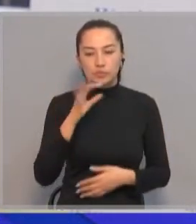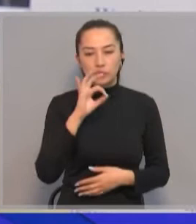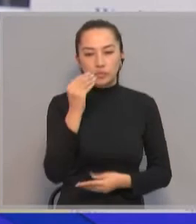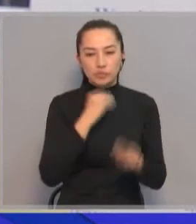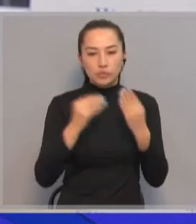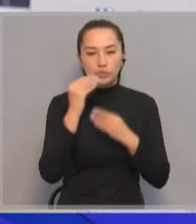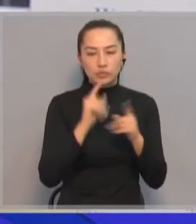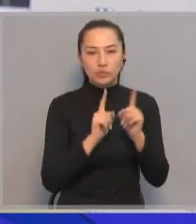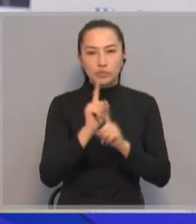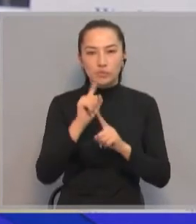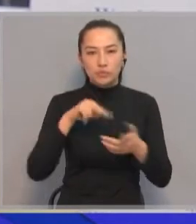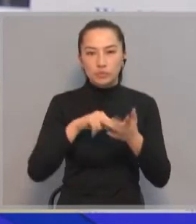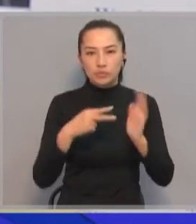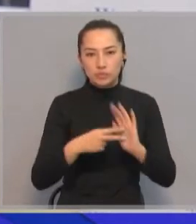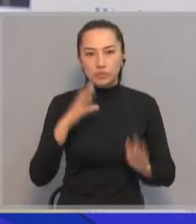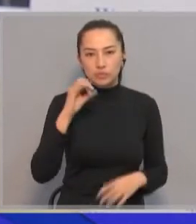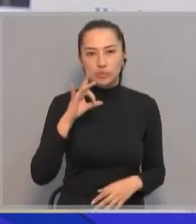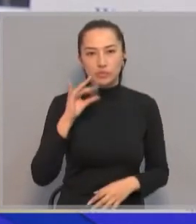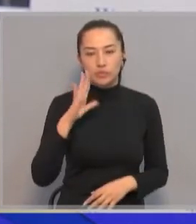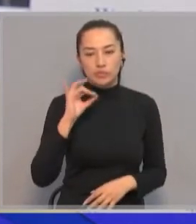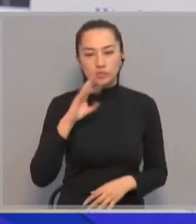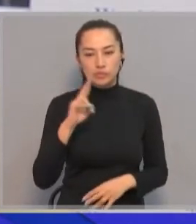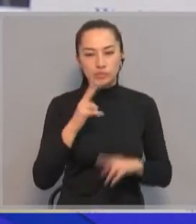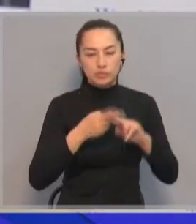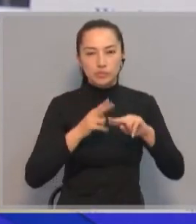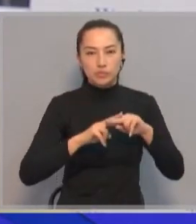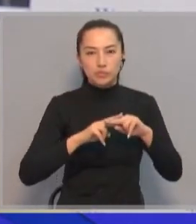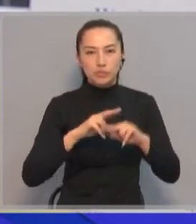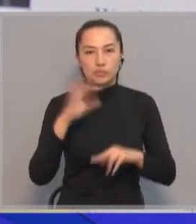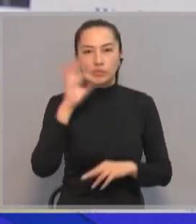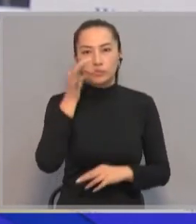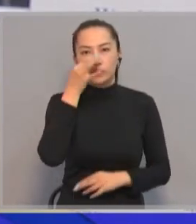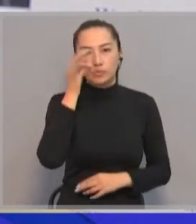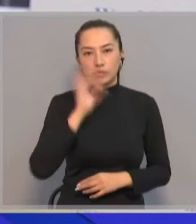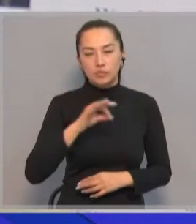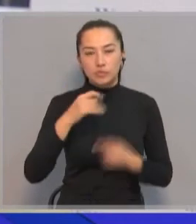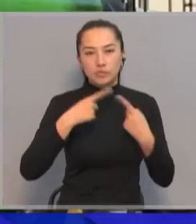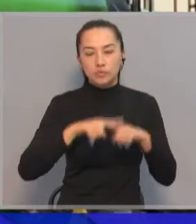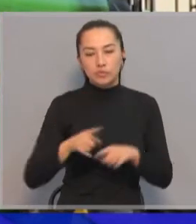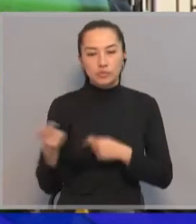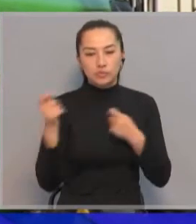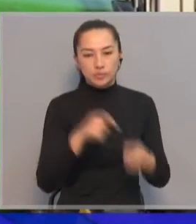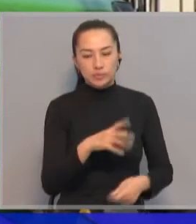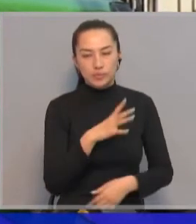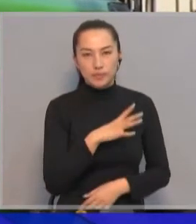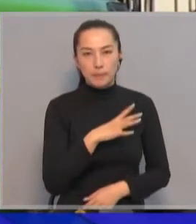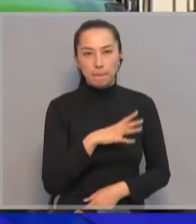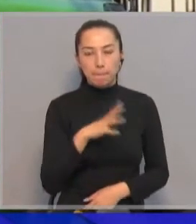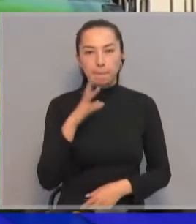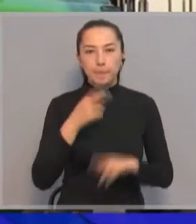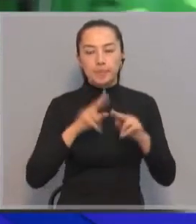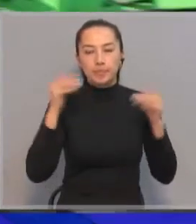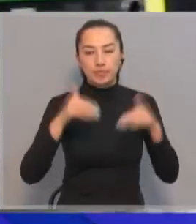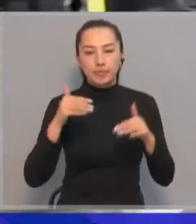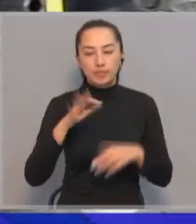ұйымдастыру мамандығы бойынша, сервис саласы бойынша заманауи үлгідегі оборудованиені алып отыр. Айта кетейік, аталған колледж